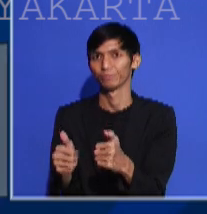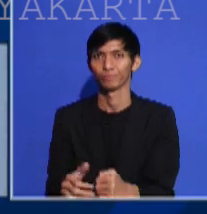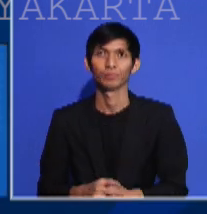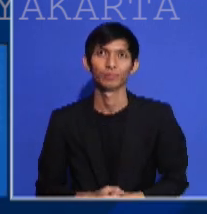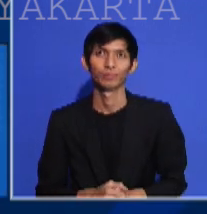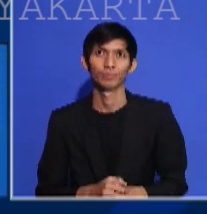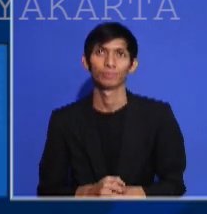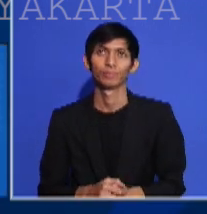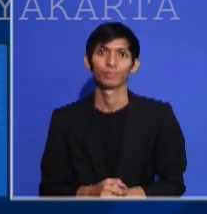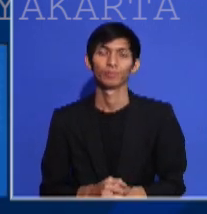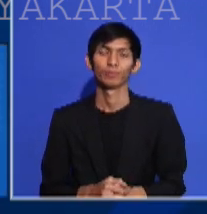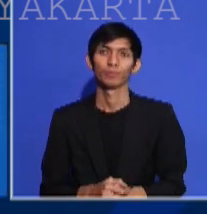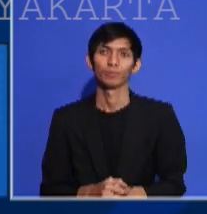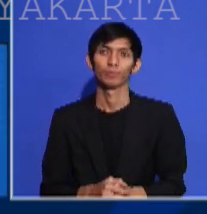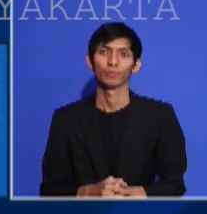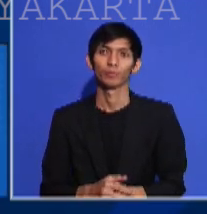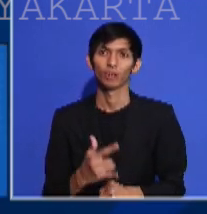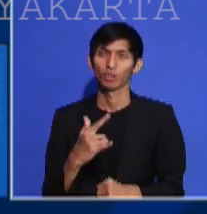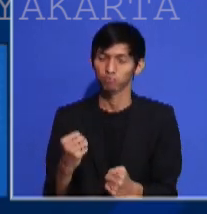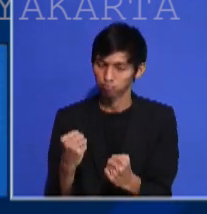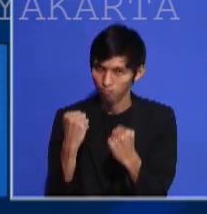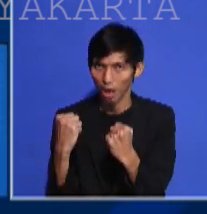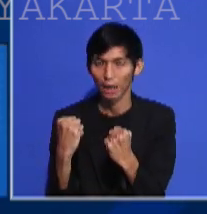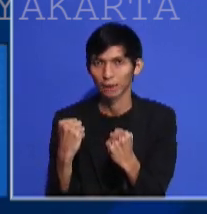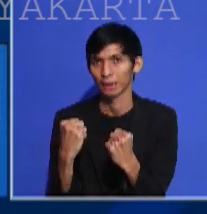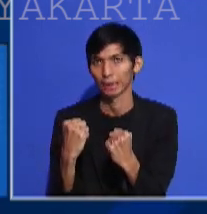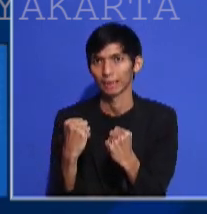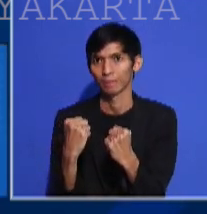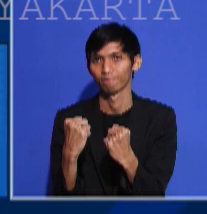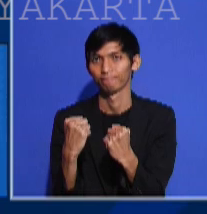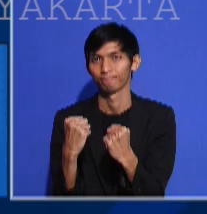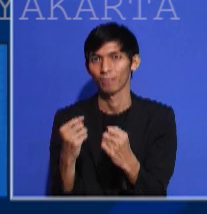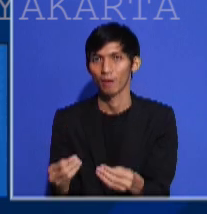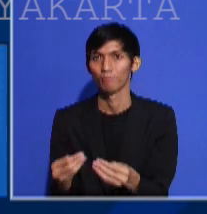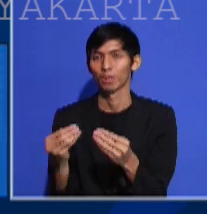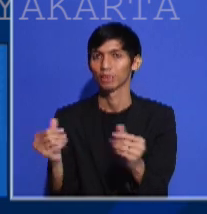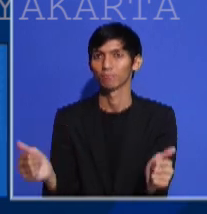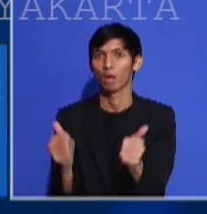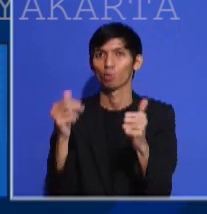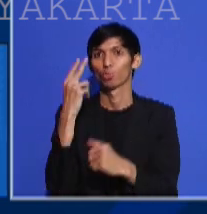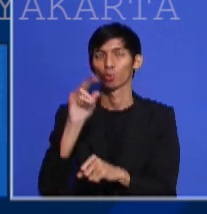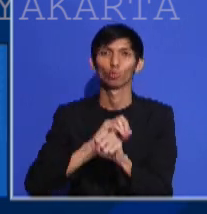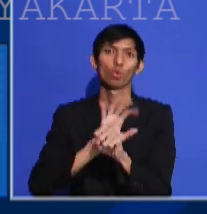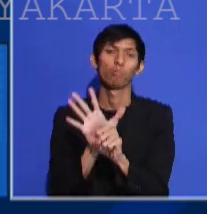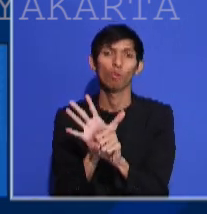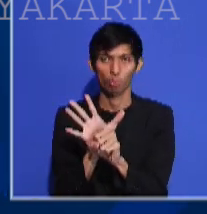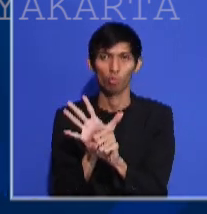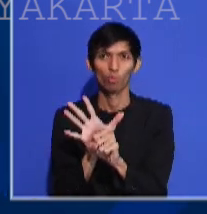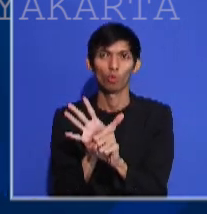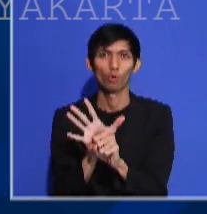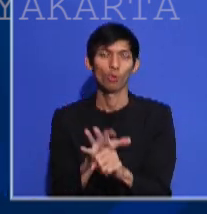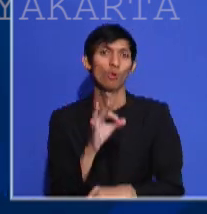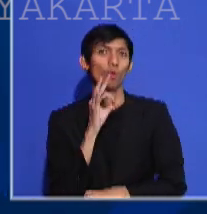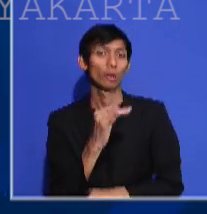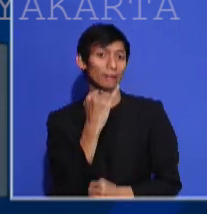nasnya harus tetap semangat untuk mereka berikanlah yang terbaik untuk pulon brogo baik ba terakhir ee